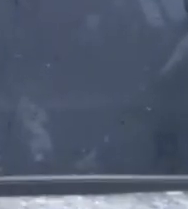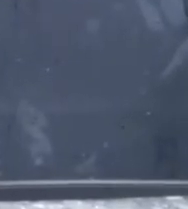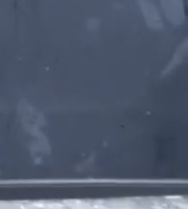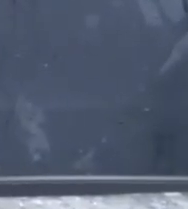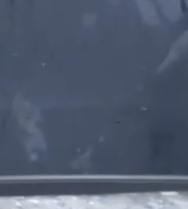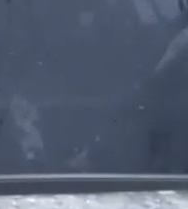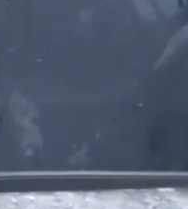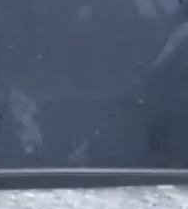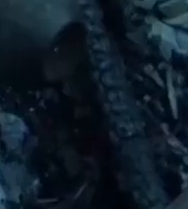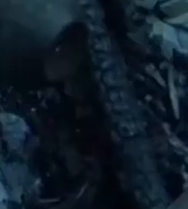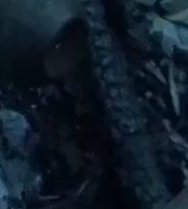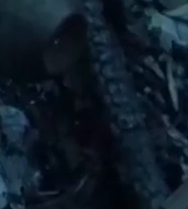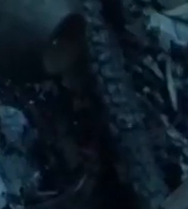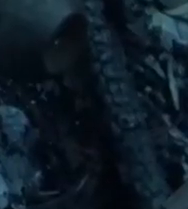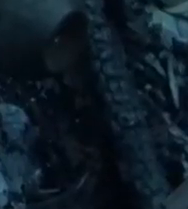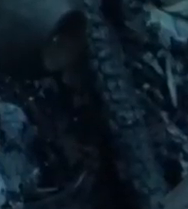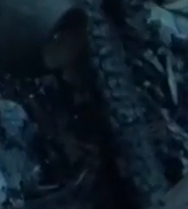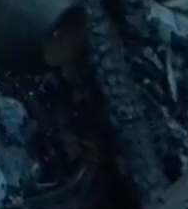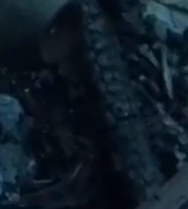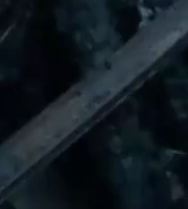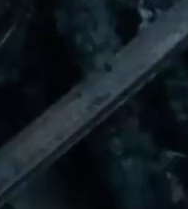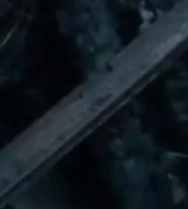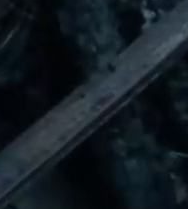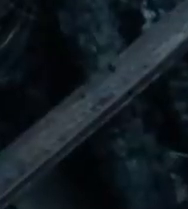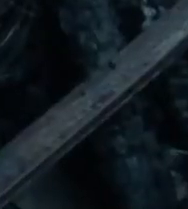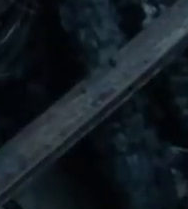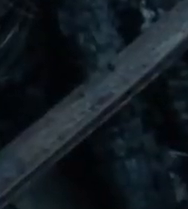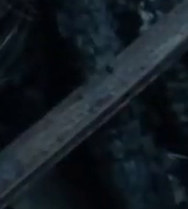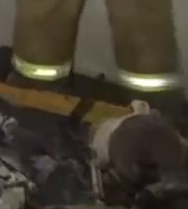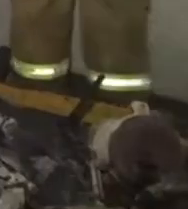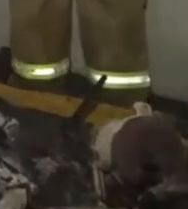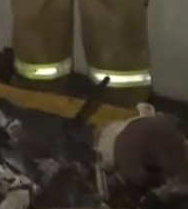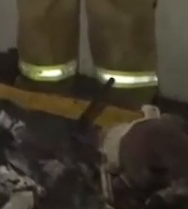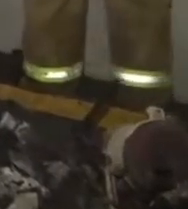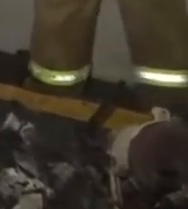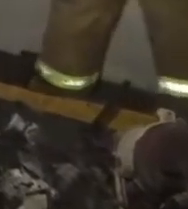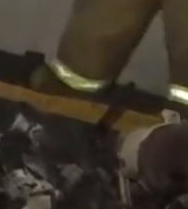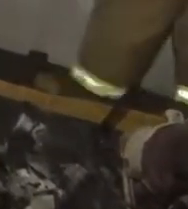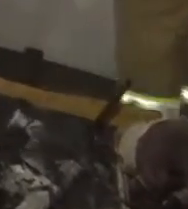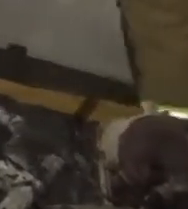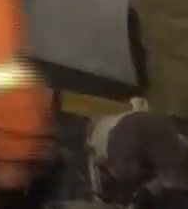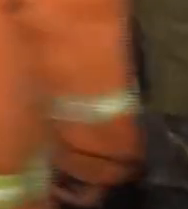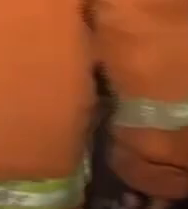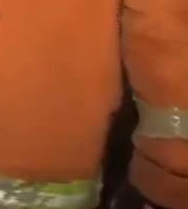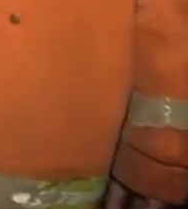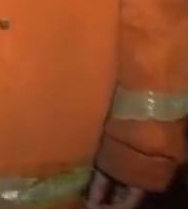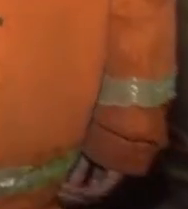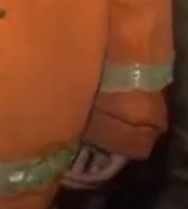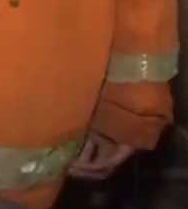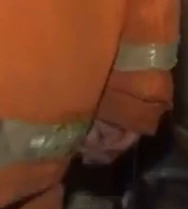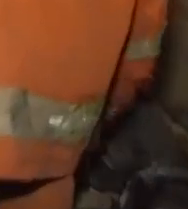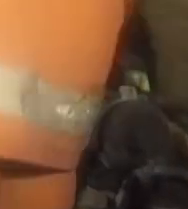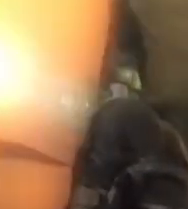dan Membakar Sebuah mobil dan sejumlah sepeda motor yang diparkir di depan rumah belum diketahui penyebab pasti kebakaran yang menghanguskan dua rumah